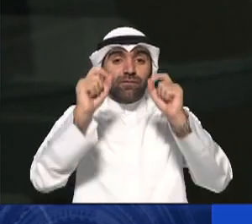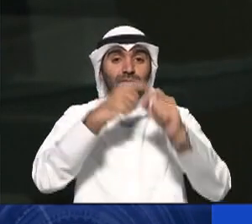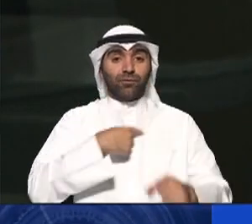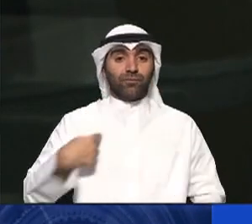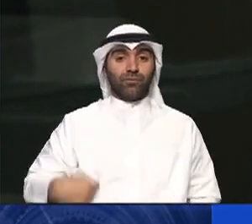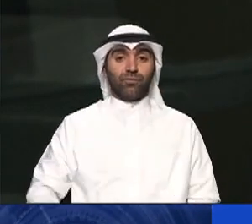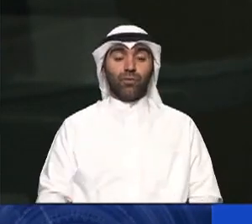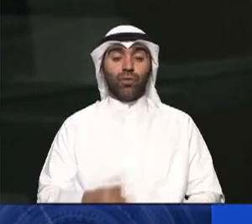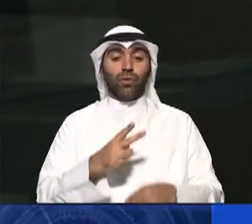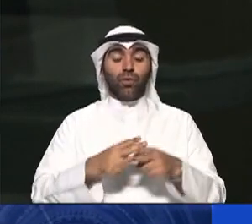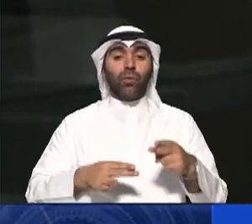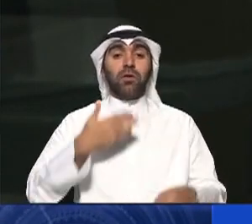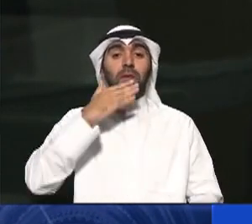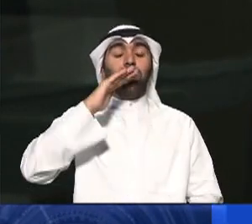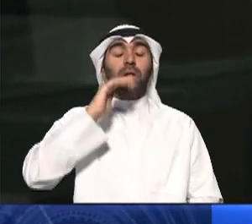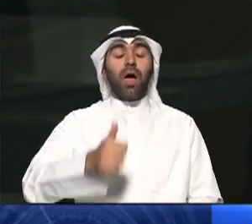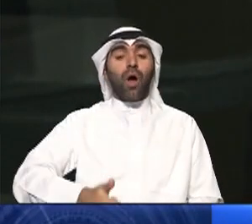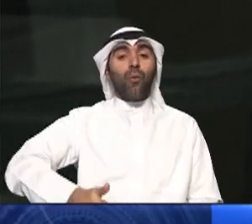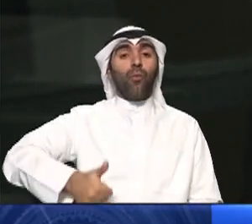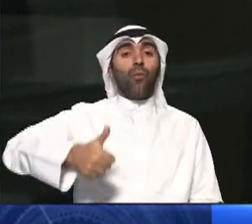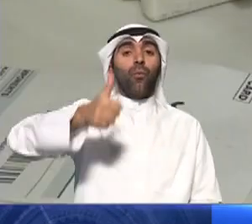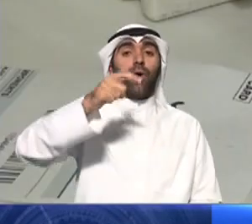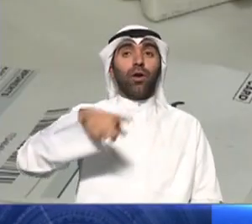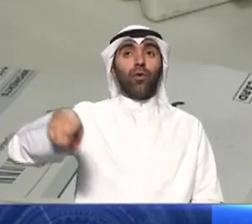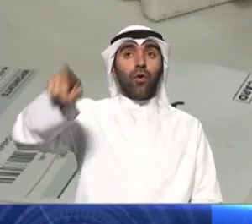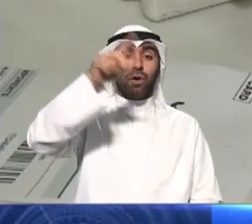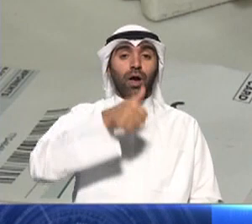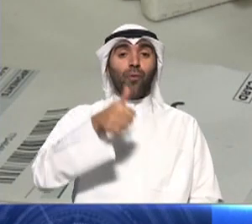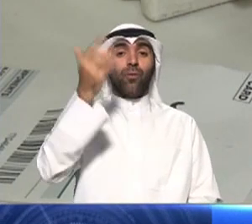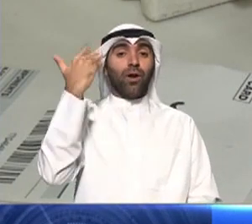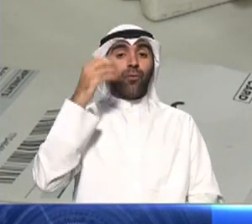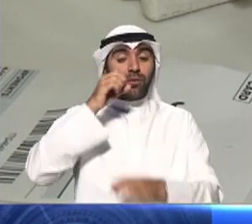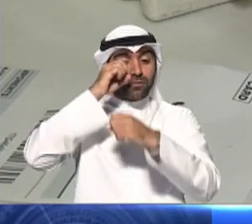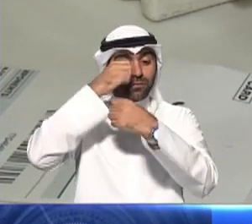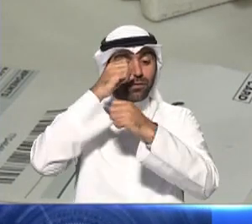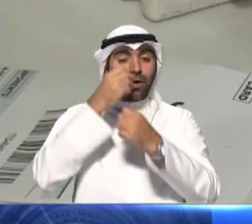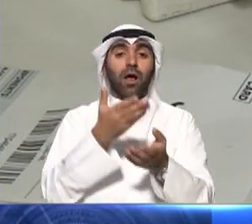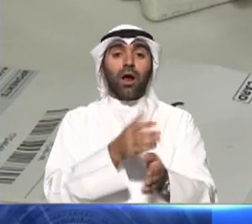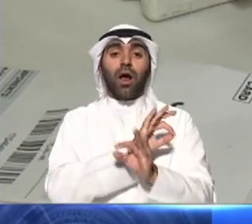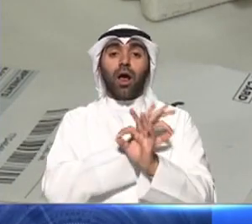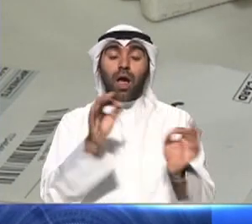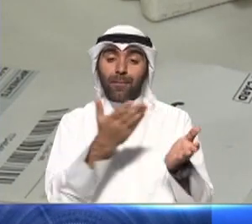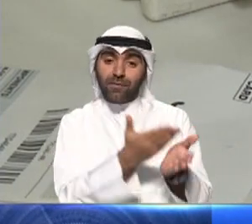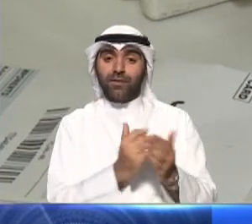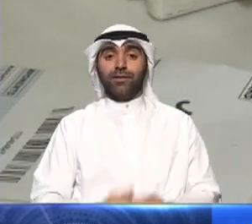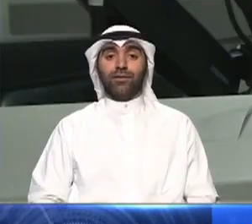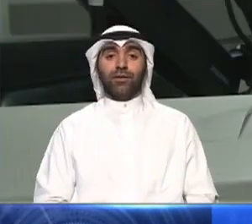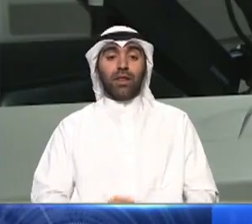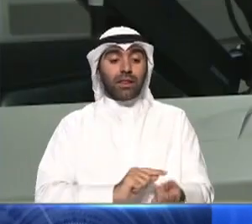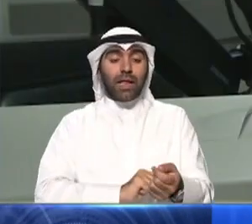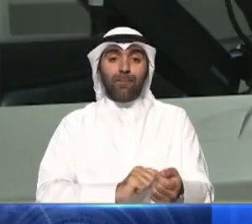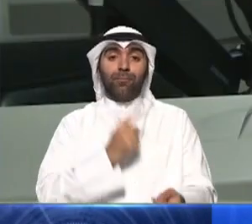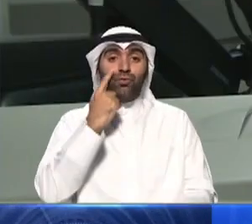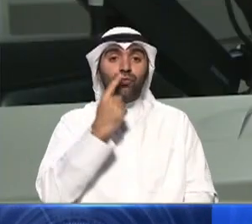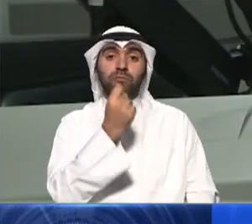الخاصة لفحص هذا الفيروس. عند استقبال العينات نقوم بوضعها بالفحوصات الخاصة لها. هذه الفحوصات